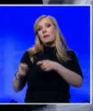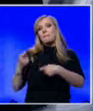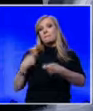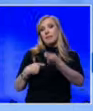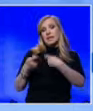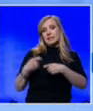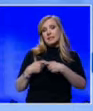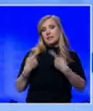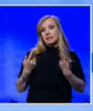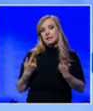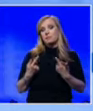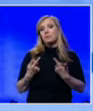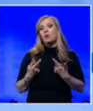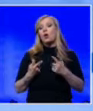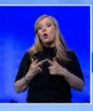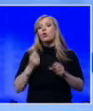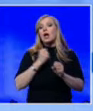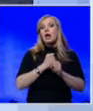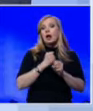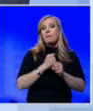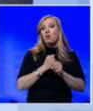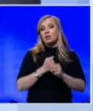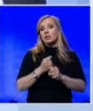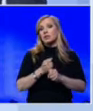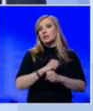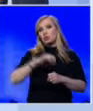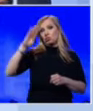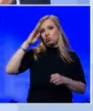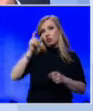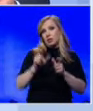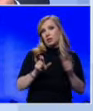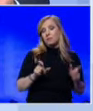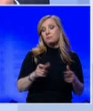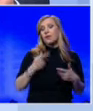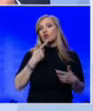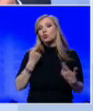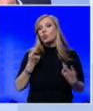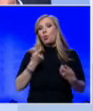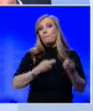дадени от бизнеса, от работниците и служителите, тъй като бизнеса